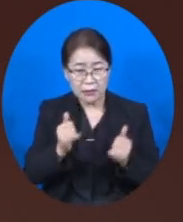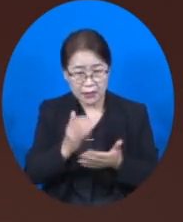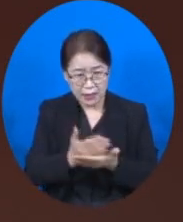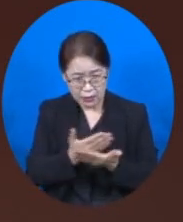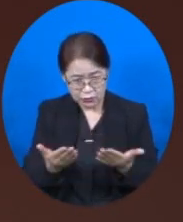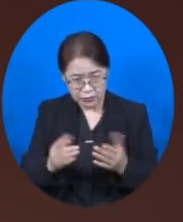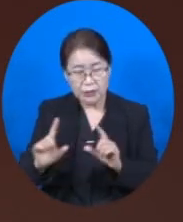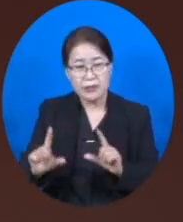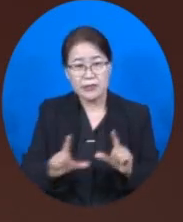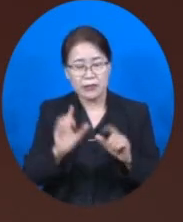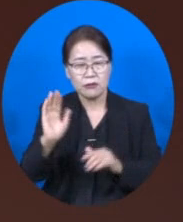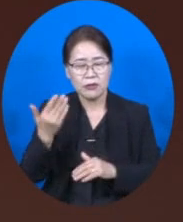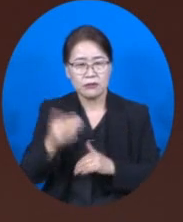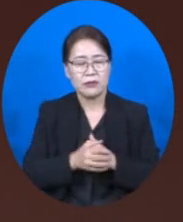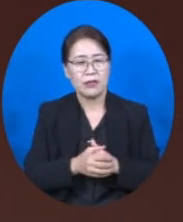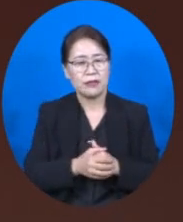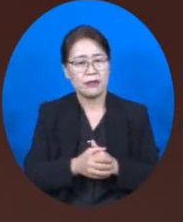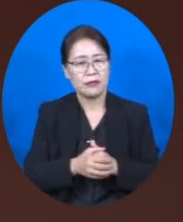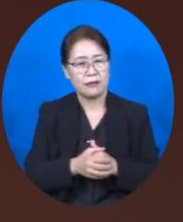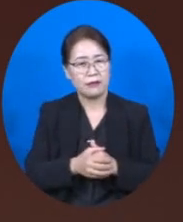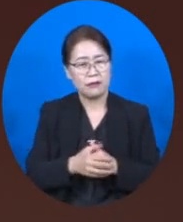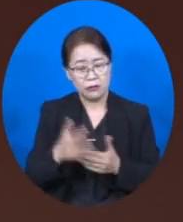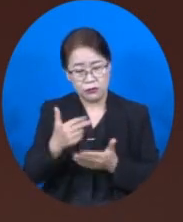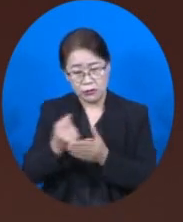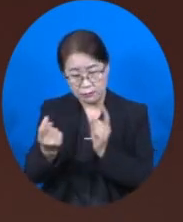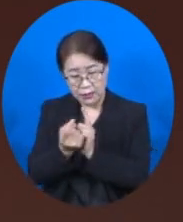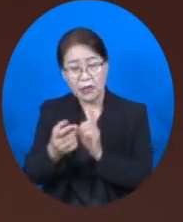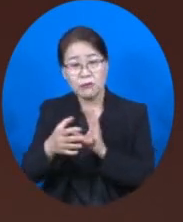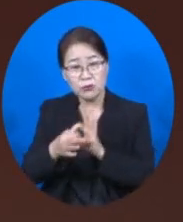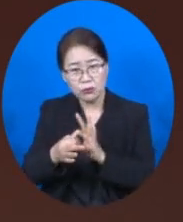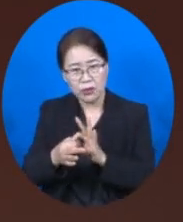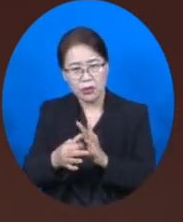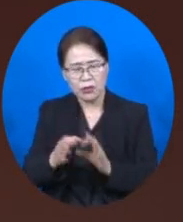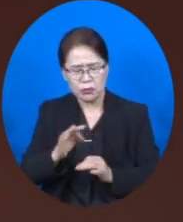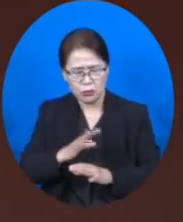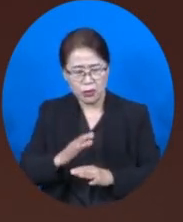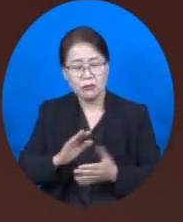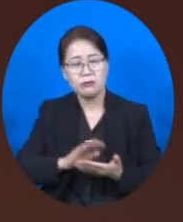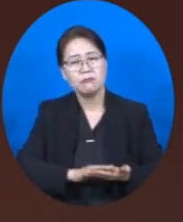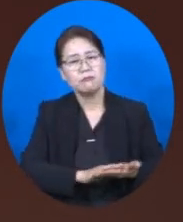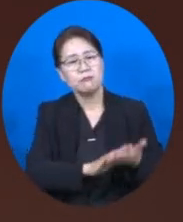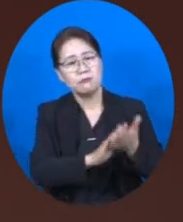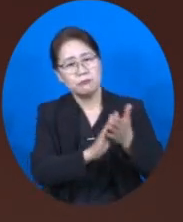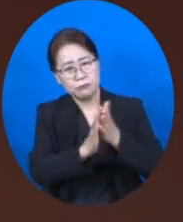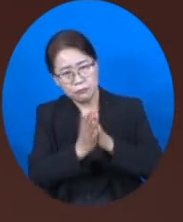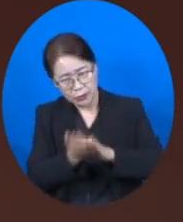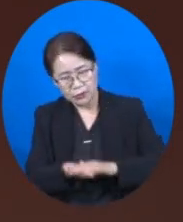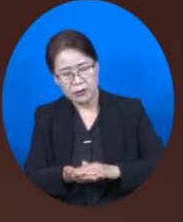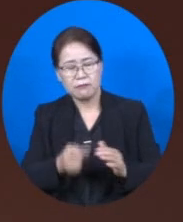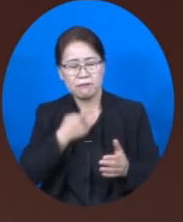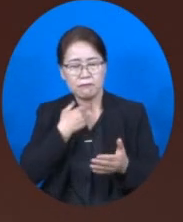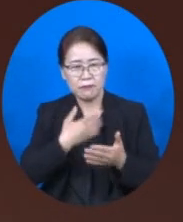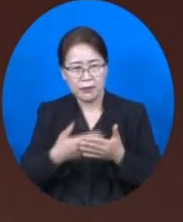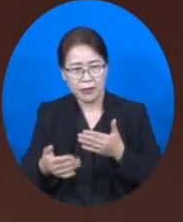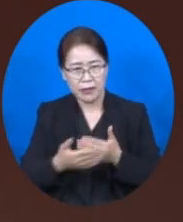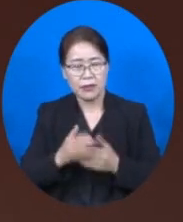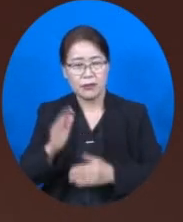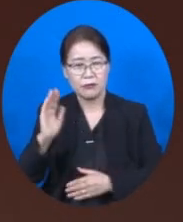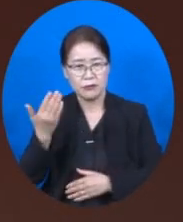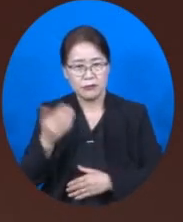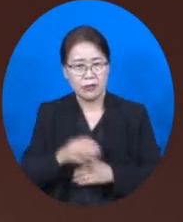것처럼 삭개오는 주님을 만남으로 이런 놀라운 변화를 경험을 했습니다